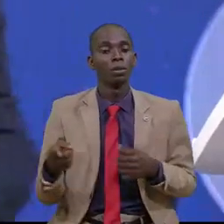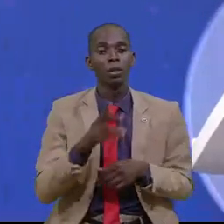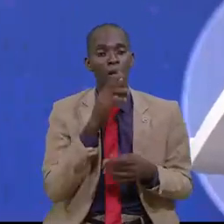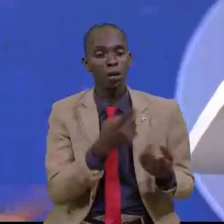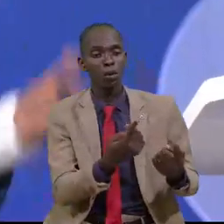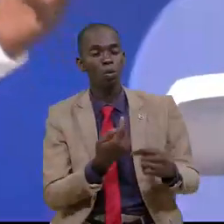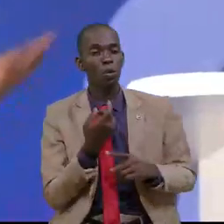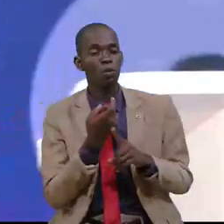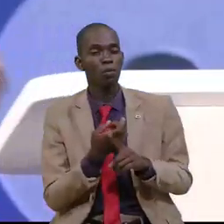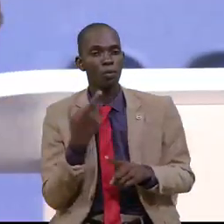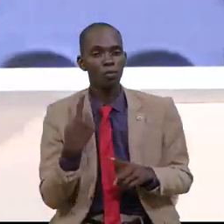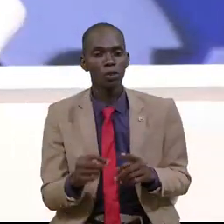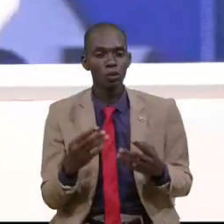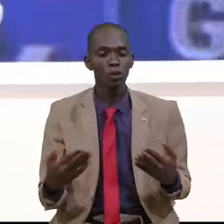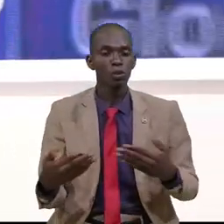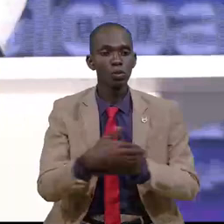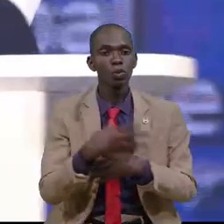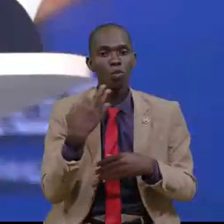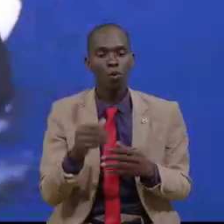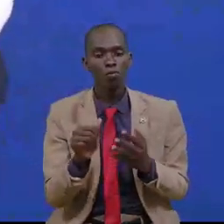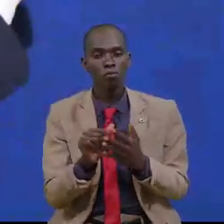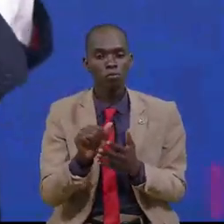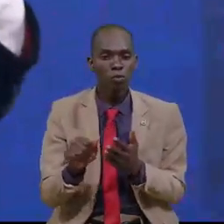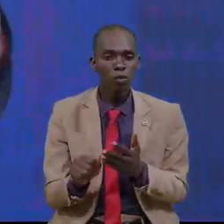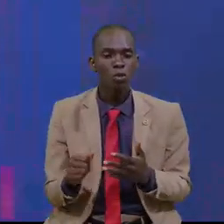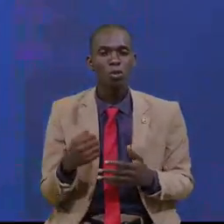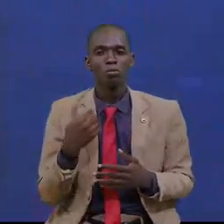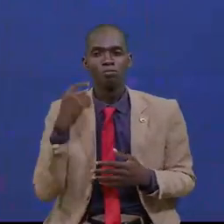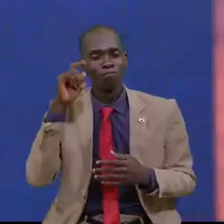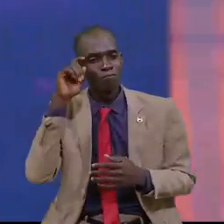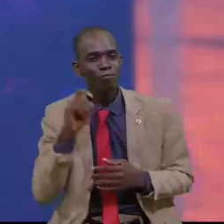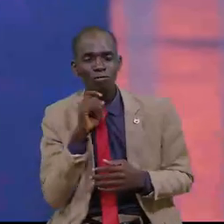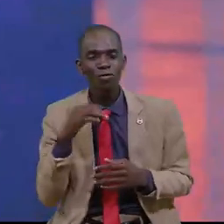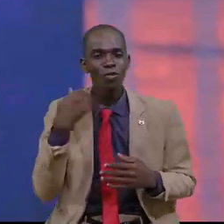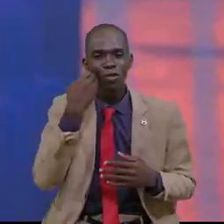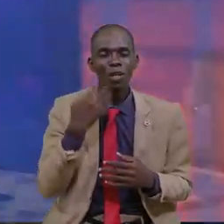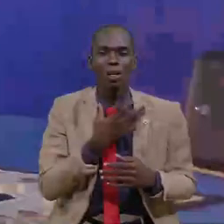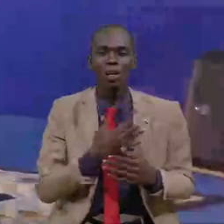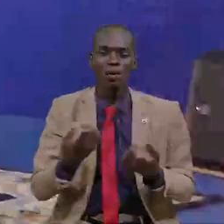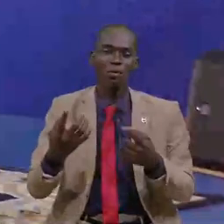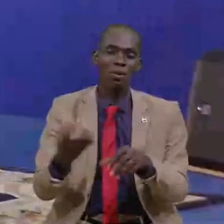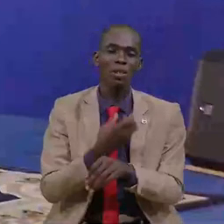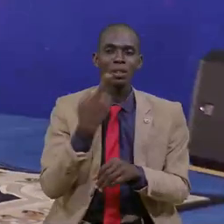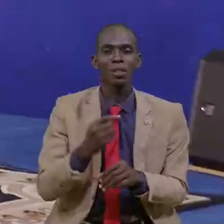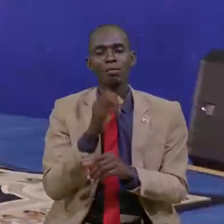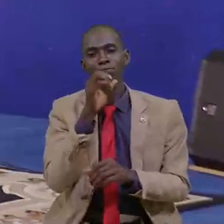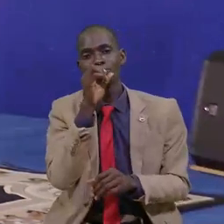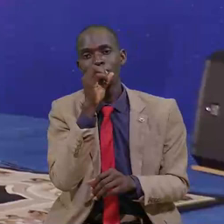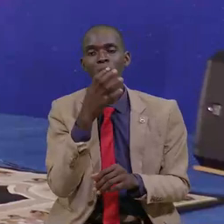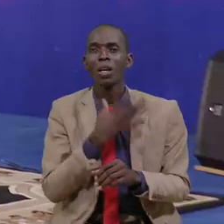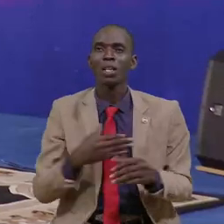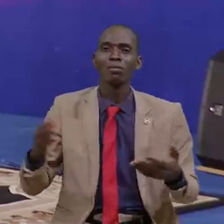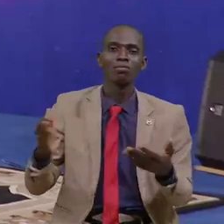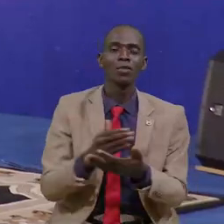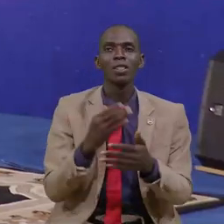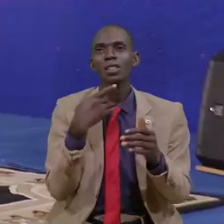ils viennent de la chambre d'adultère, de fornication, et ils viennent prendre le micro et disent gloire à Dieu. Oh, n'est-ce pas que